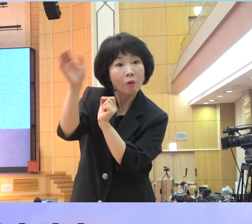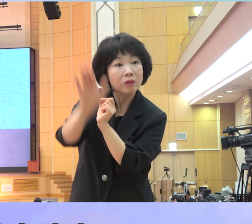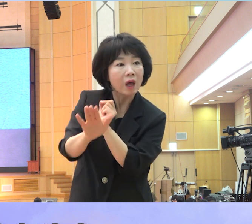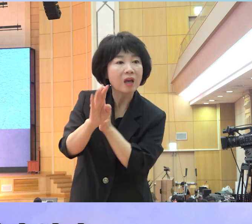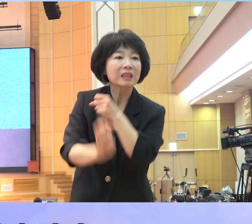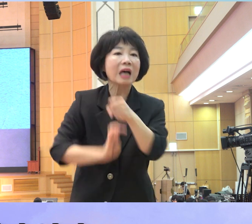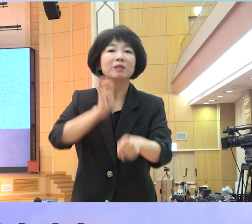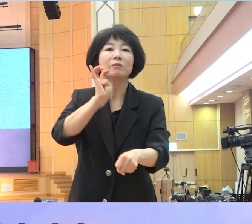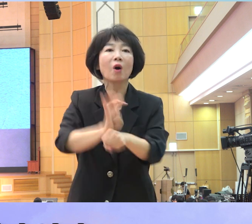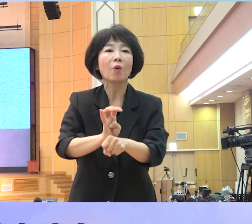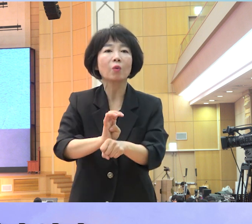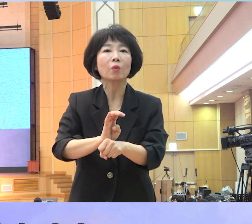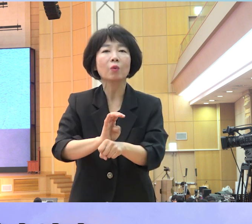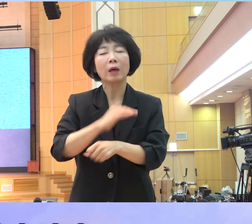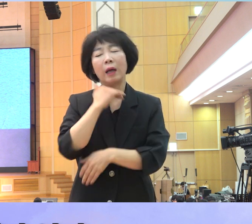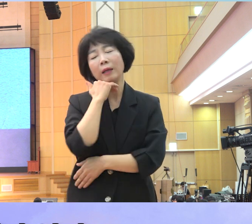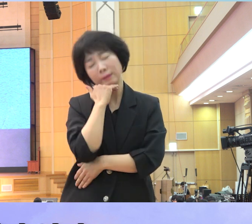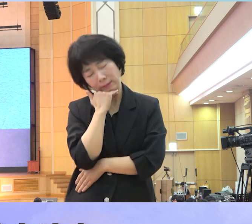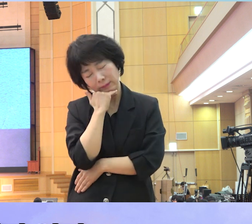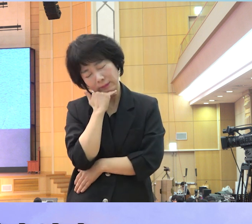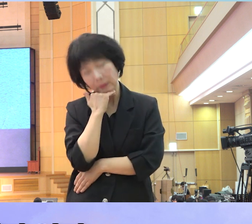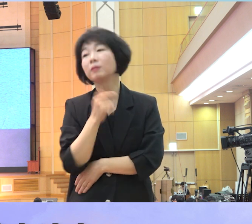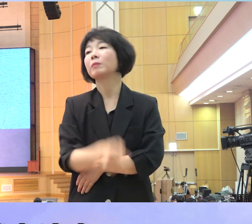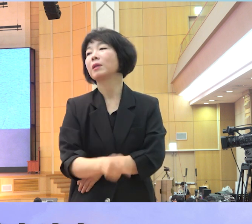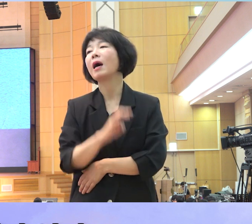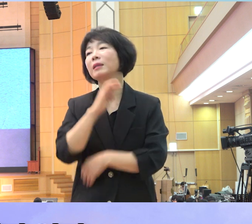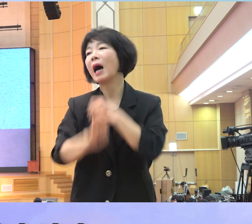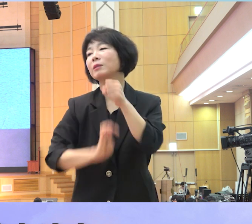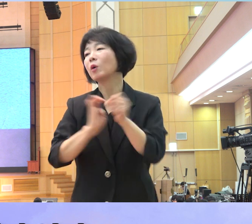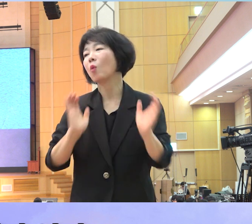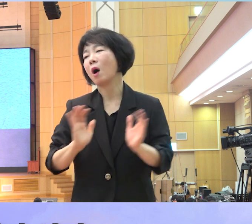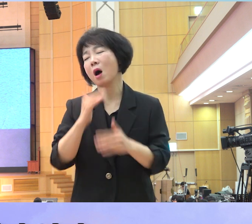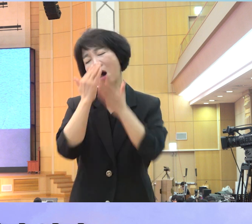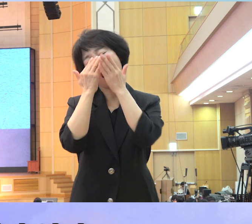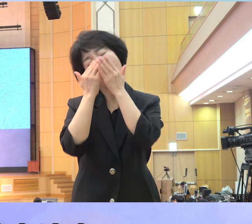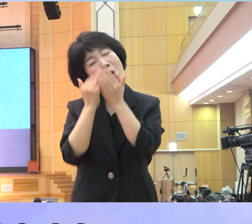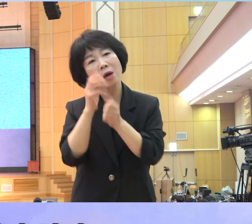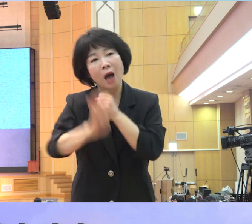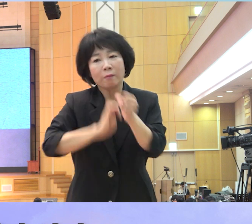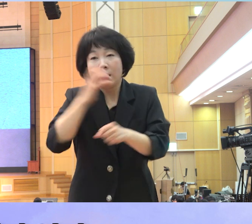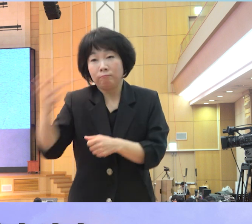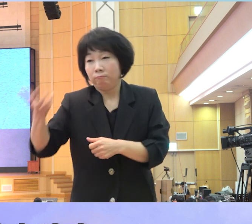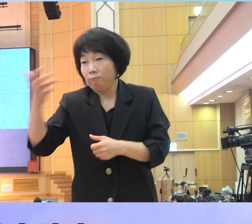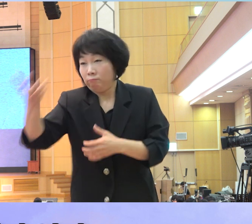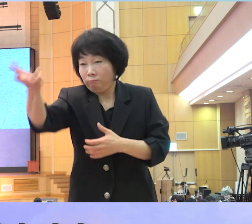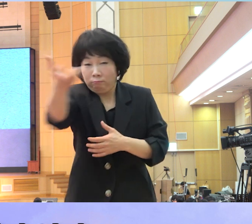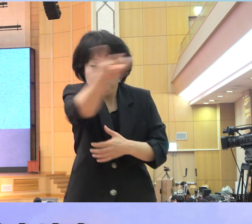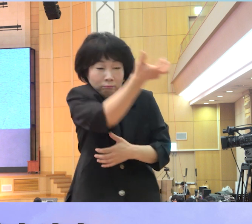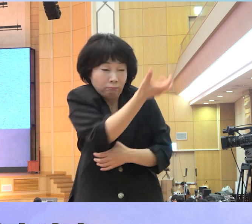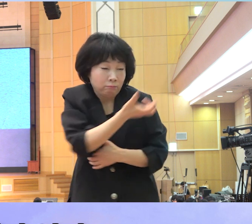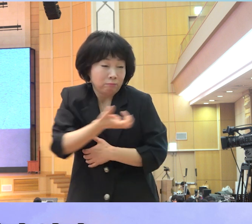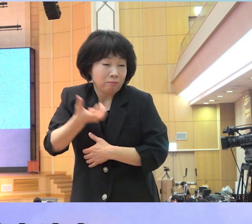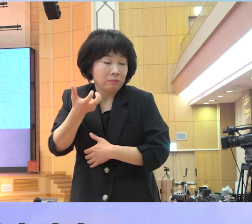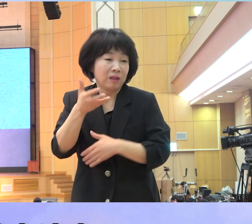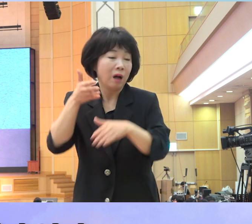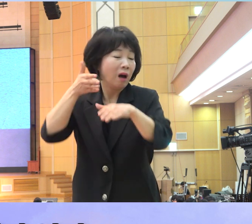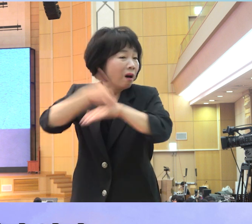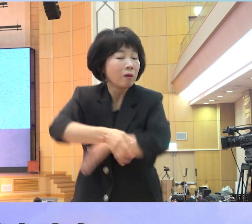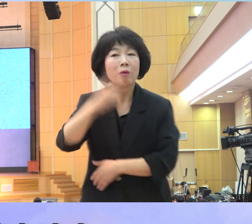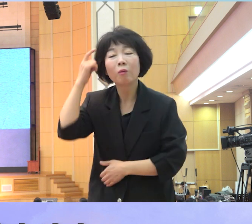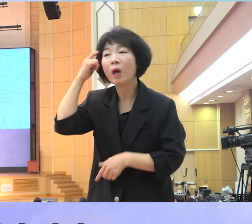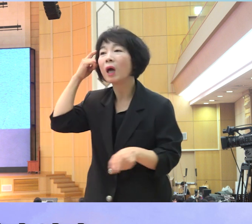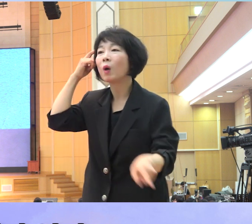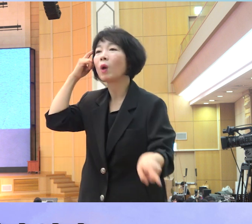40년을요 기다렸어요. 그런데요, 40년을 기다린 끝에 이제 암몬, 요르단 요